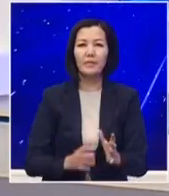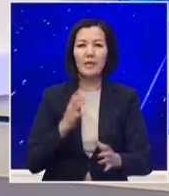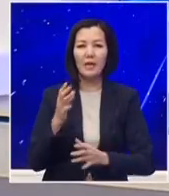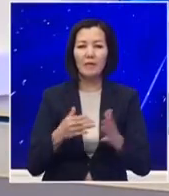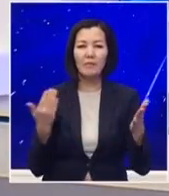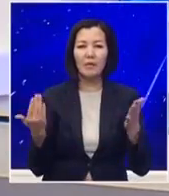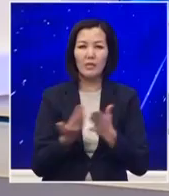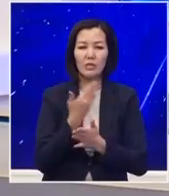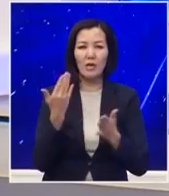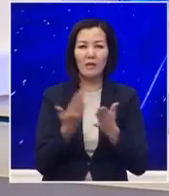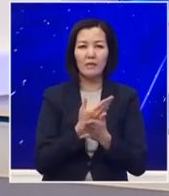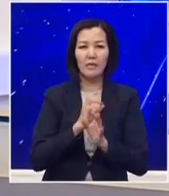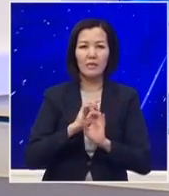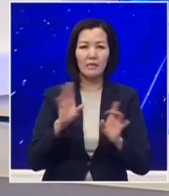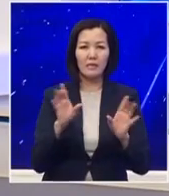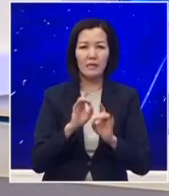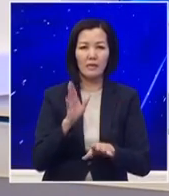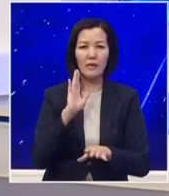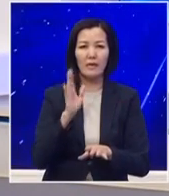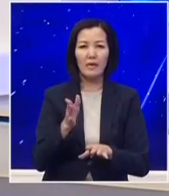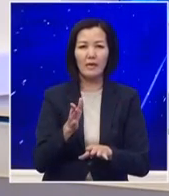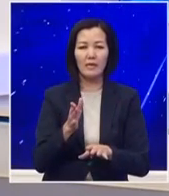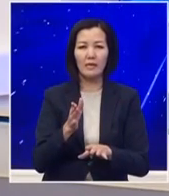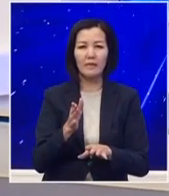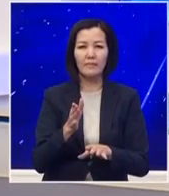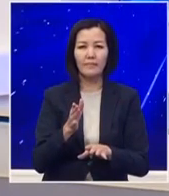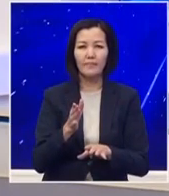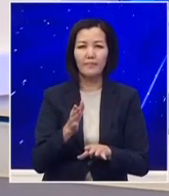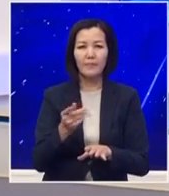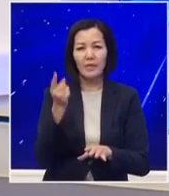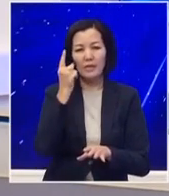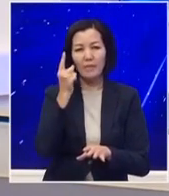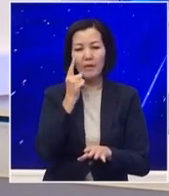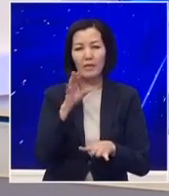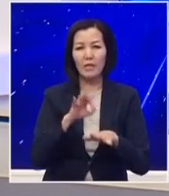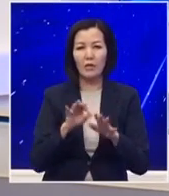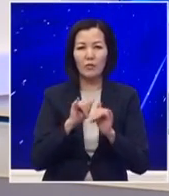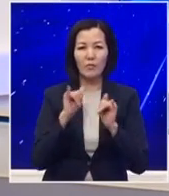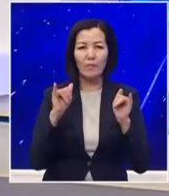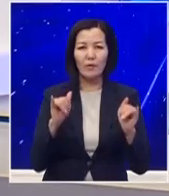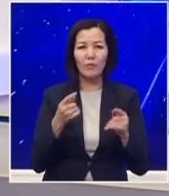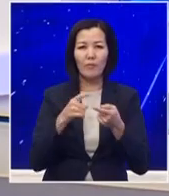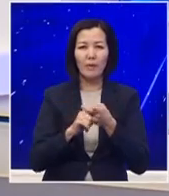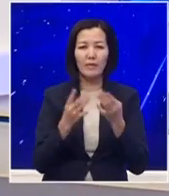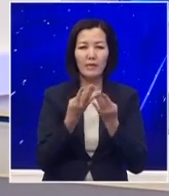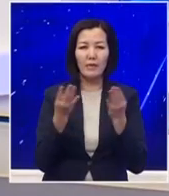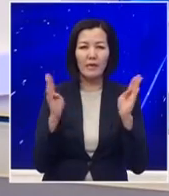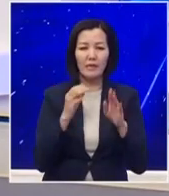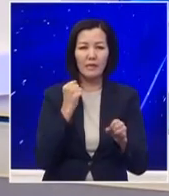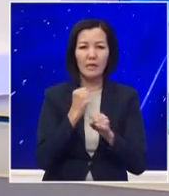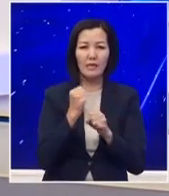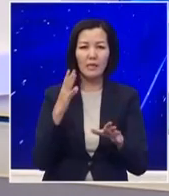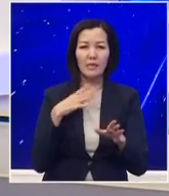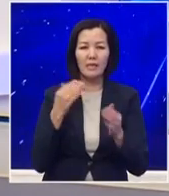Әлемде болып жатқан соңғы жаңалықтарға құлақ түрсек. Германияда коронавирустың жаппай таралуына байланысты карантин шаралары